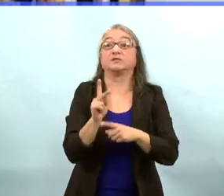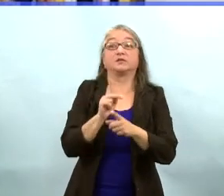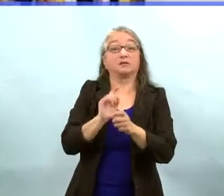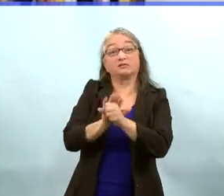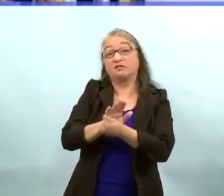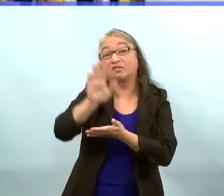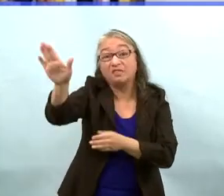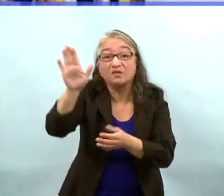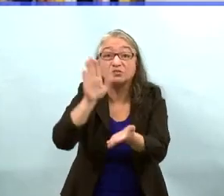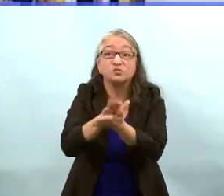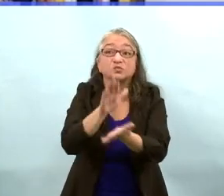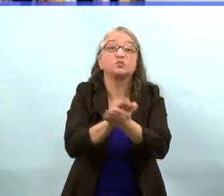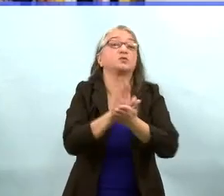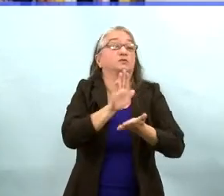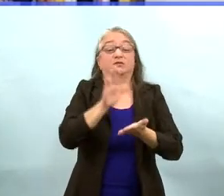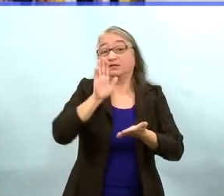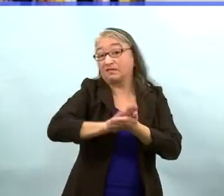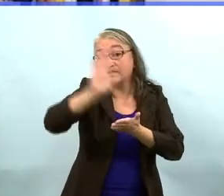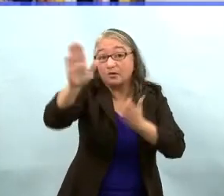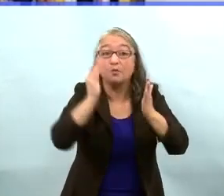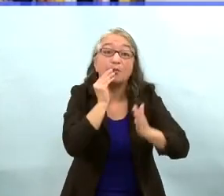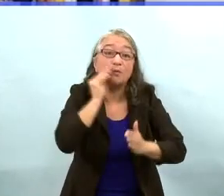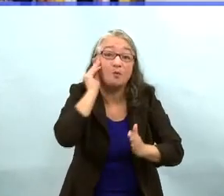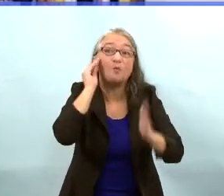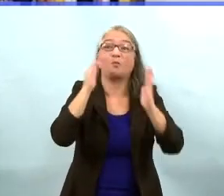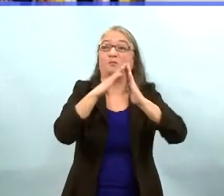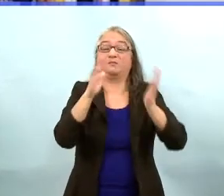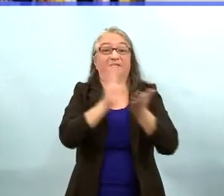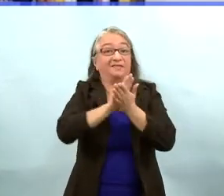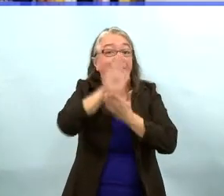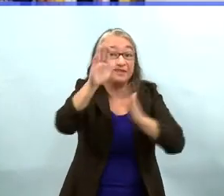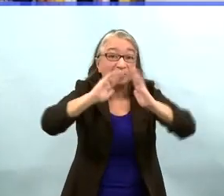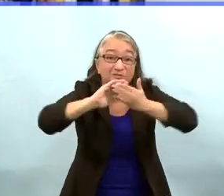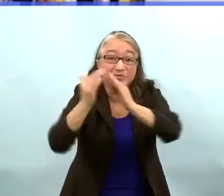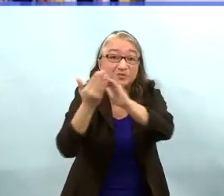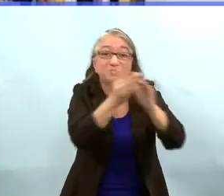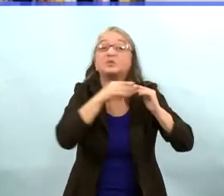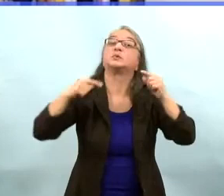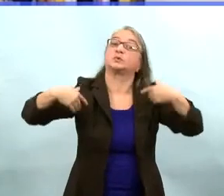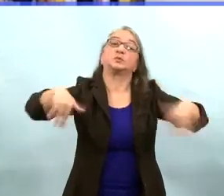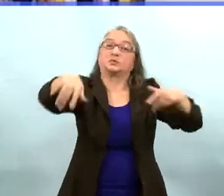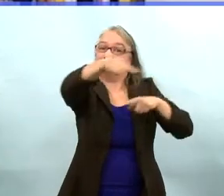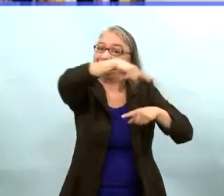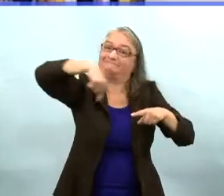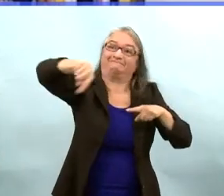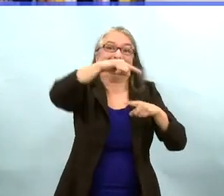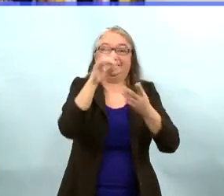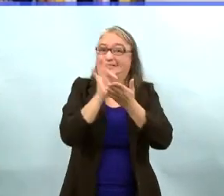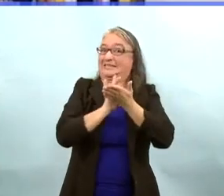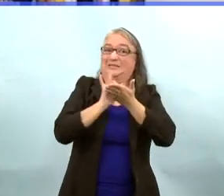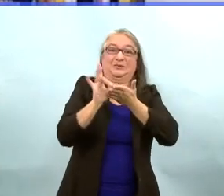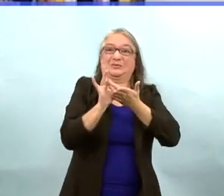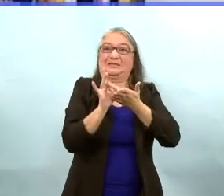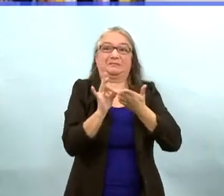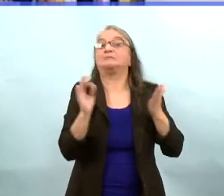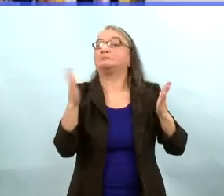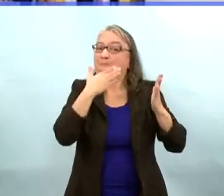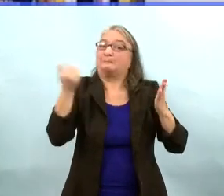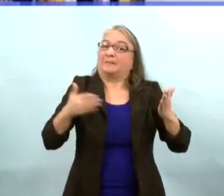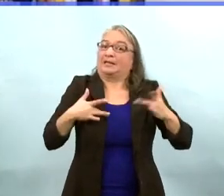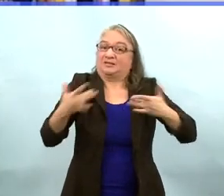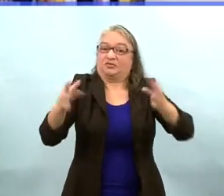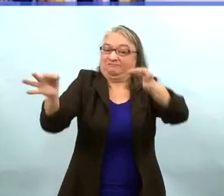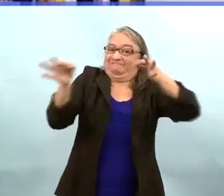parmi ces enfants. Alors, ça veut dire qu'avoir une réponse immunitaire plus rapide, c'est plus important que d'avoir